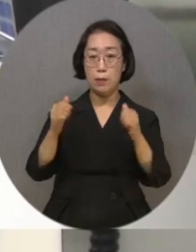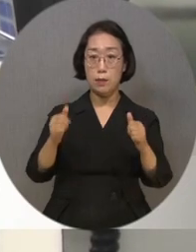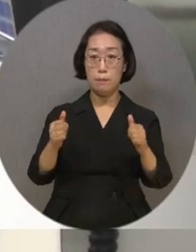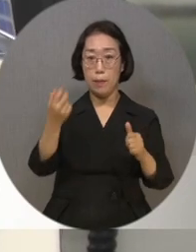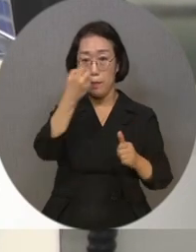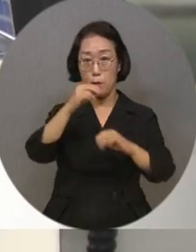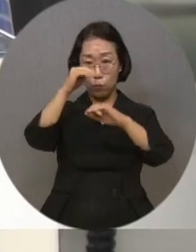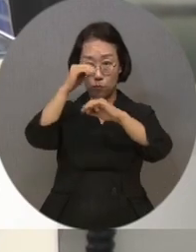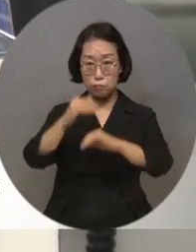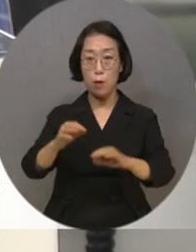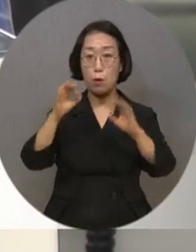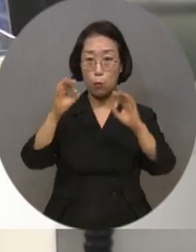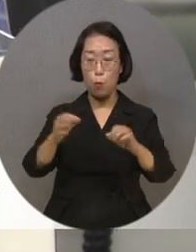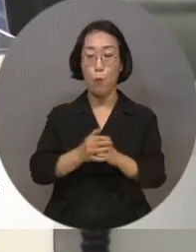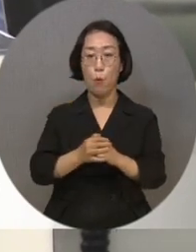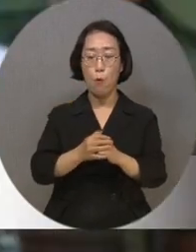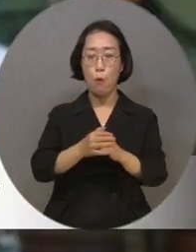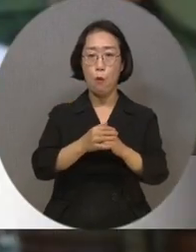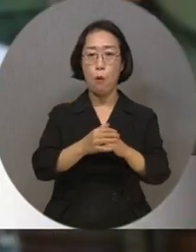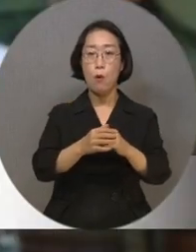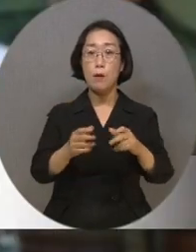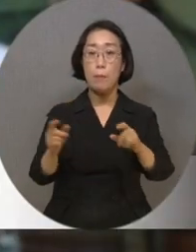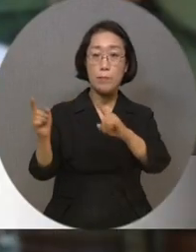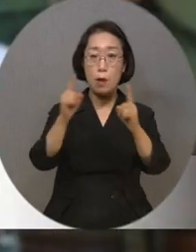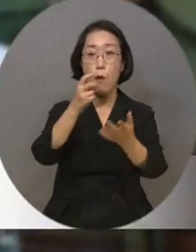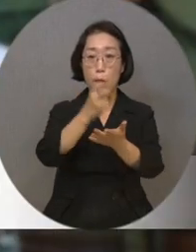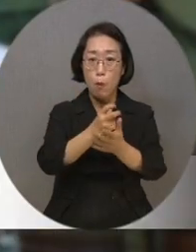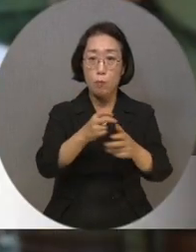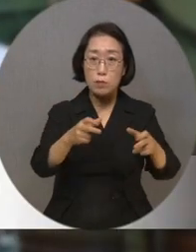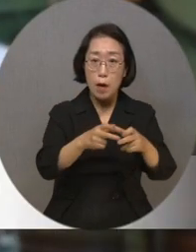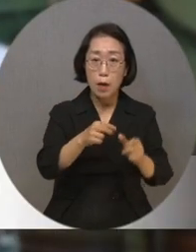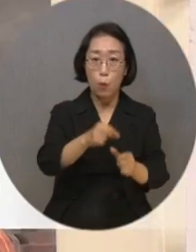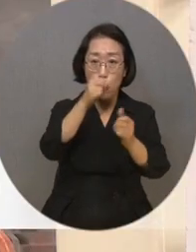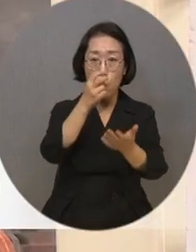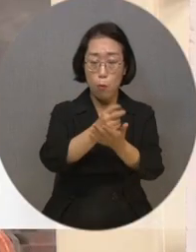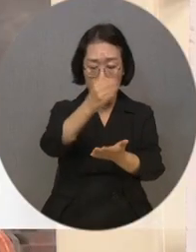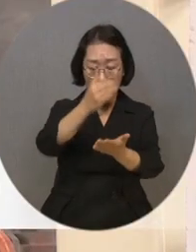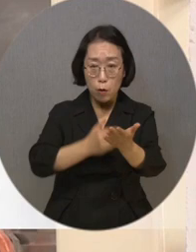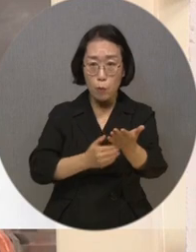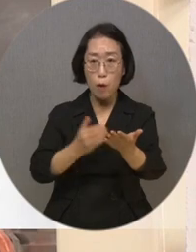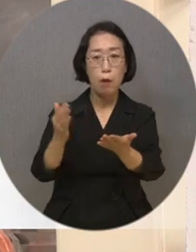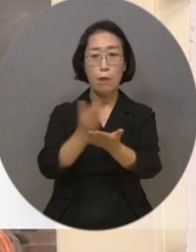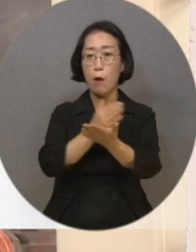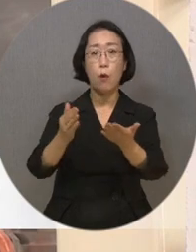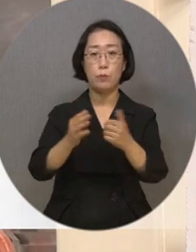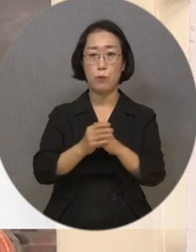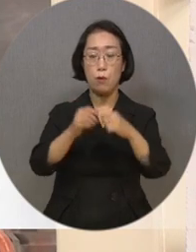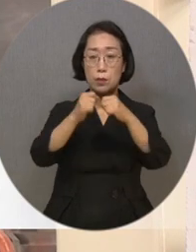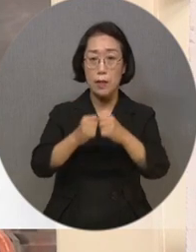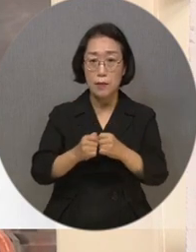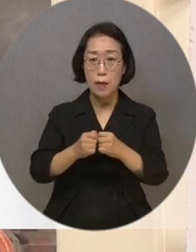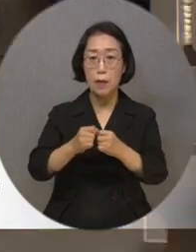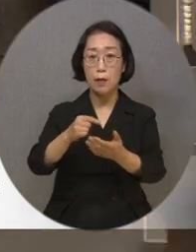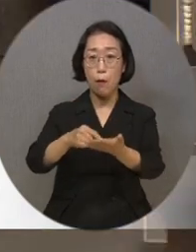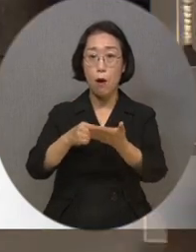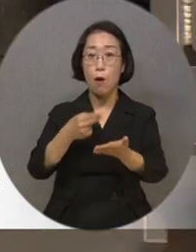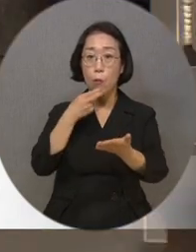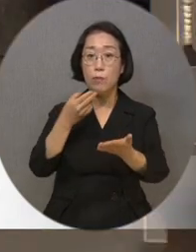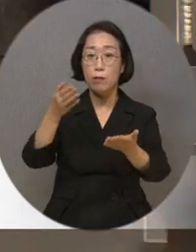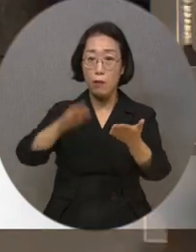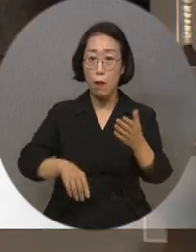장애인 고용촉진 및 직업재활법 등 상위 법령에 부담금 부과 요건이 구체적이고 명확하게 규정돼 있지